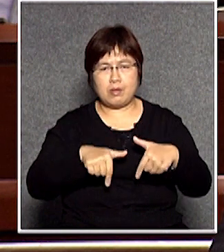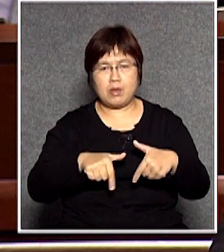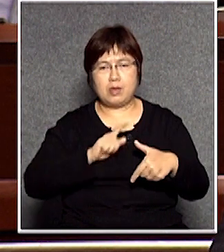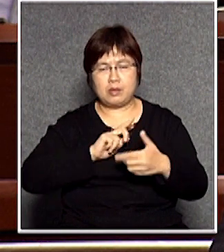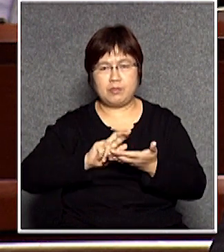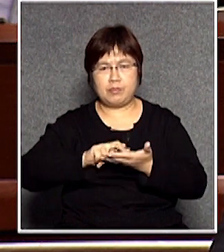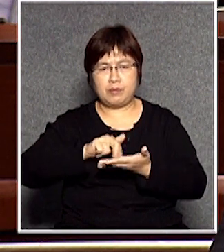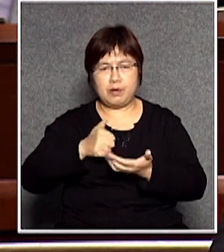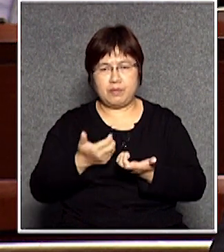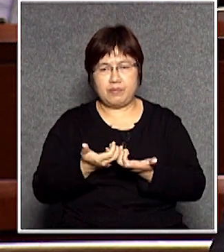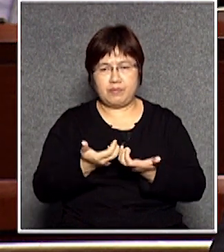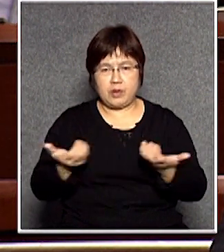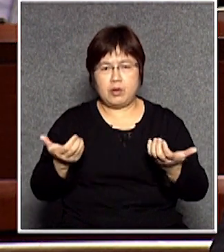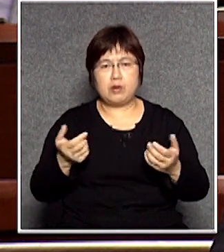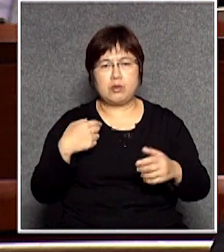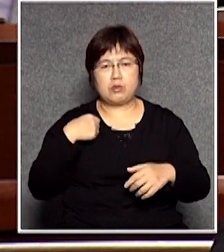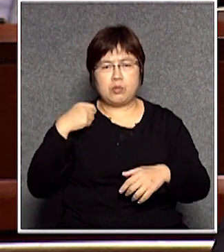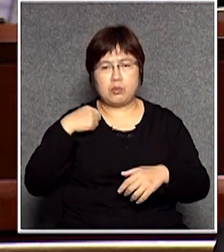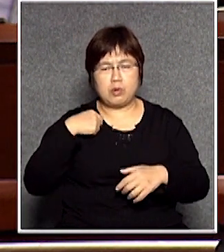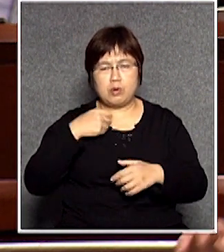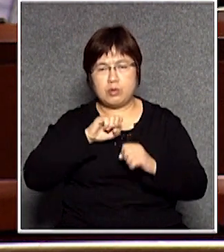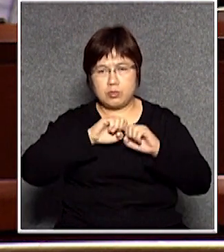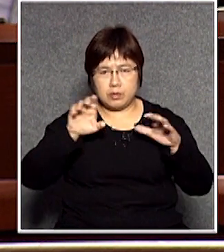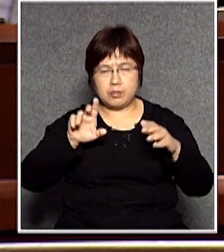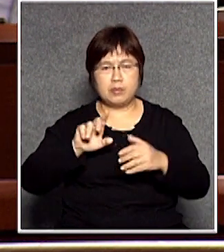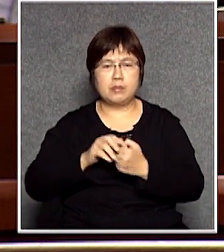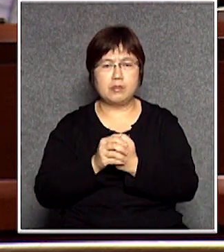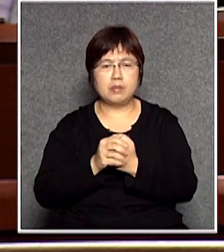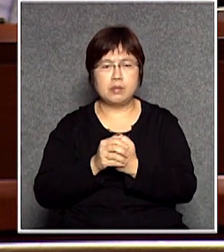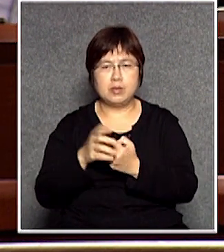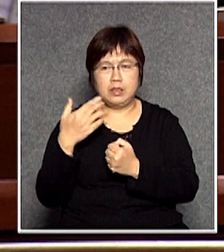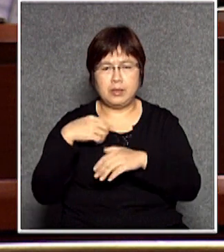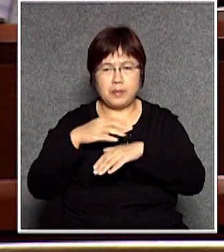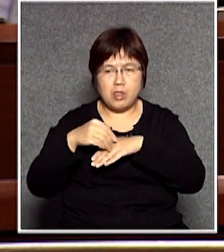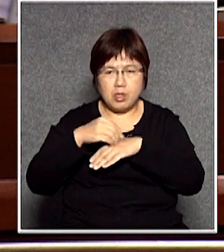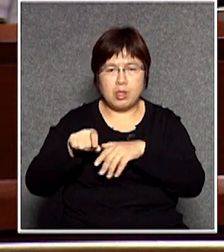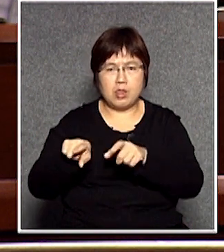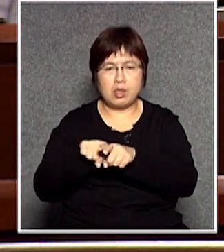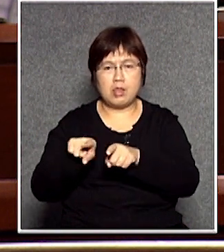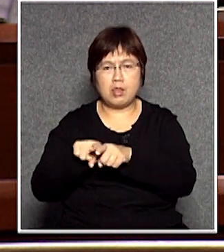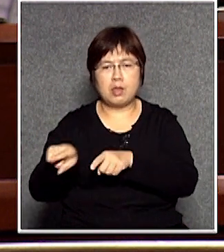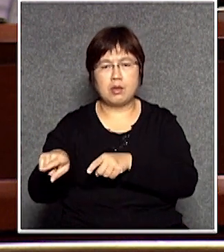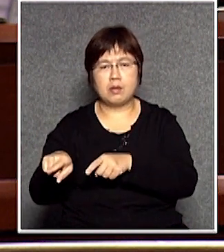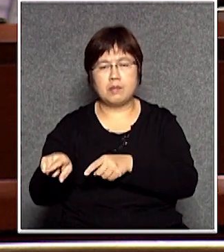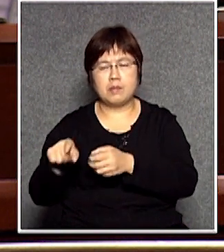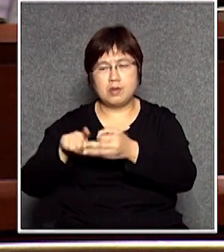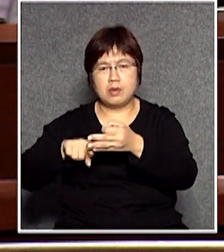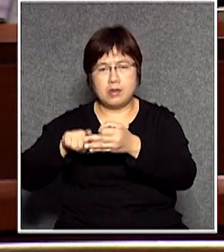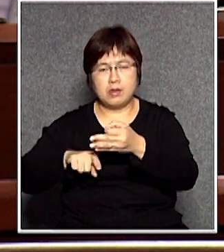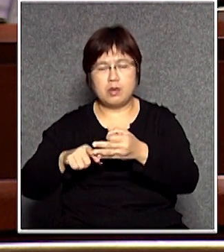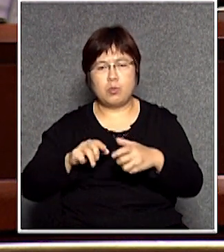的政治運動。為什麼會這樣呢？因為當時毛澤東和彭王等等在湖南